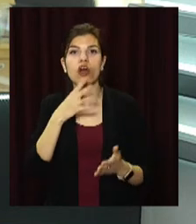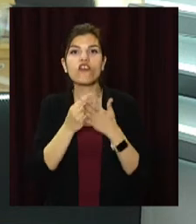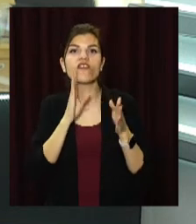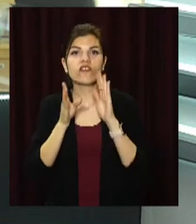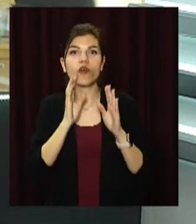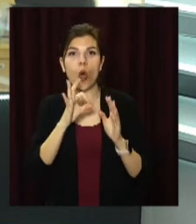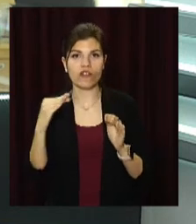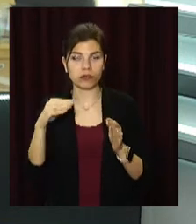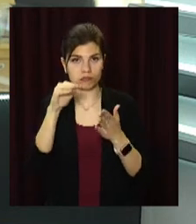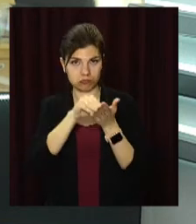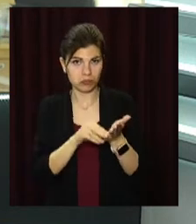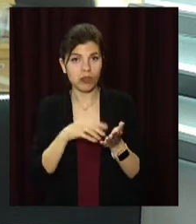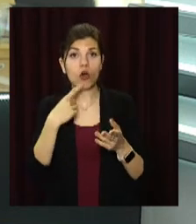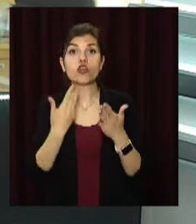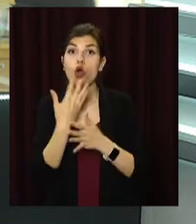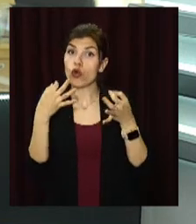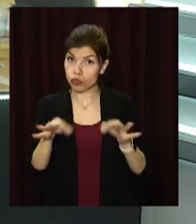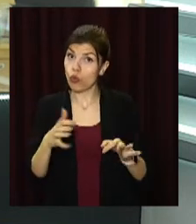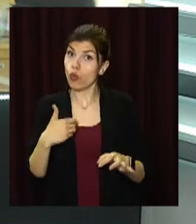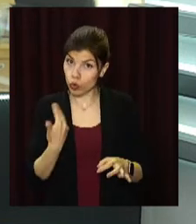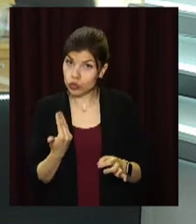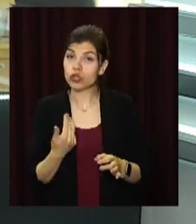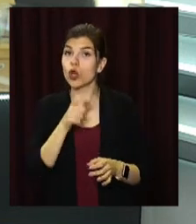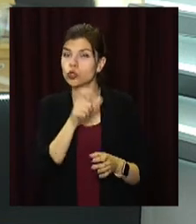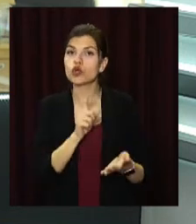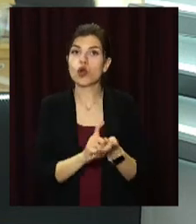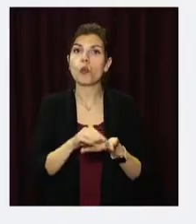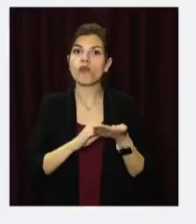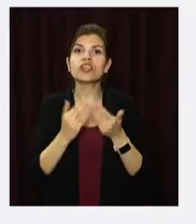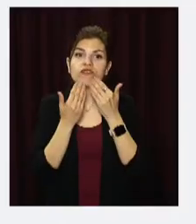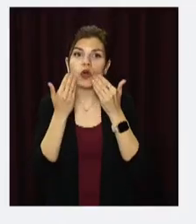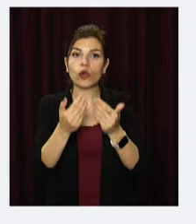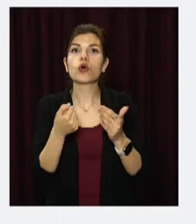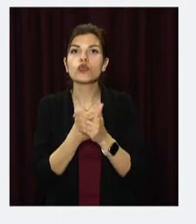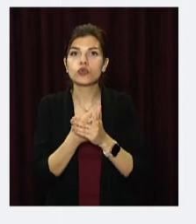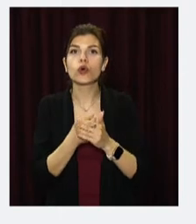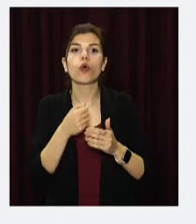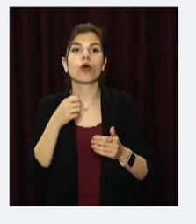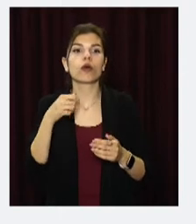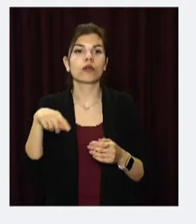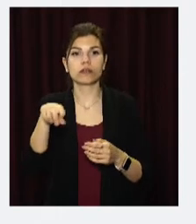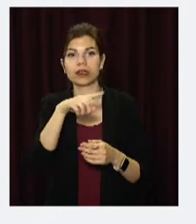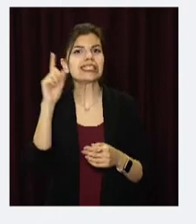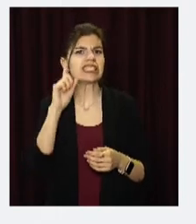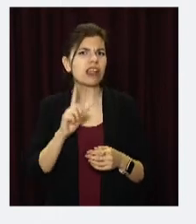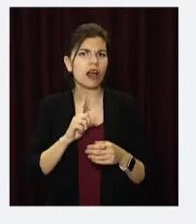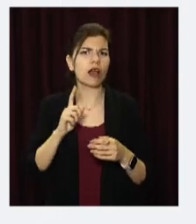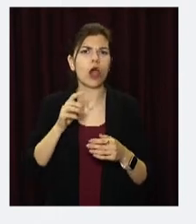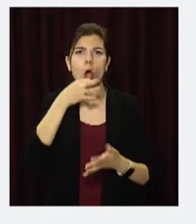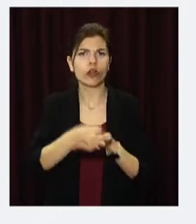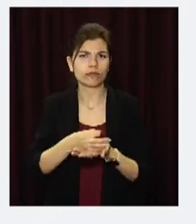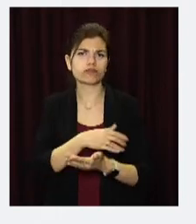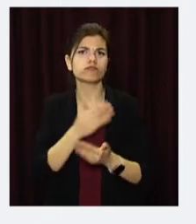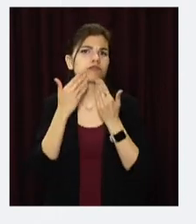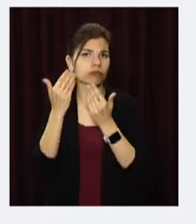Фейсбук. Для оформлення нового дозволу на в'їзд заявник має повторно звернутися до компетентних органів Ізраїлю. Крім